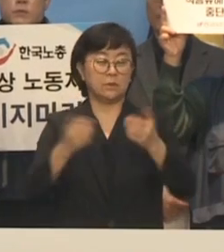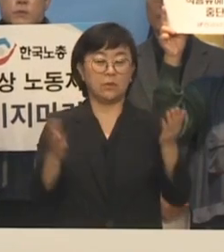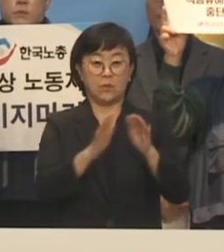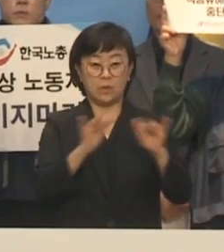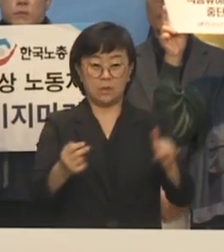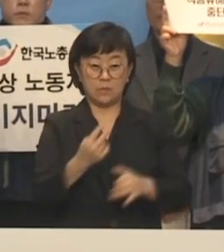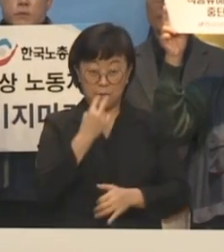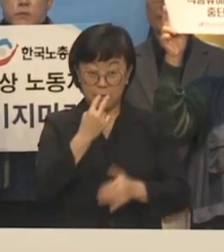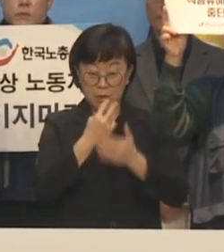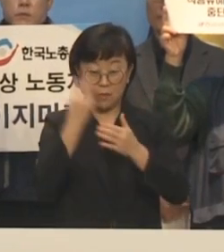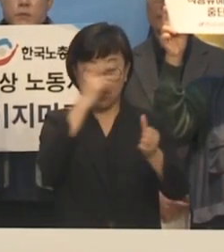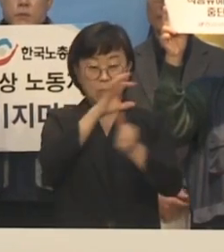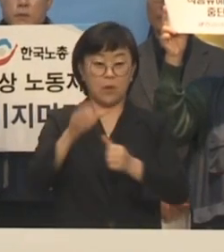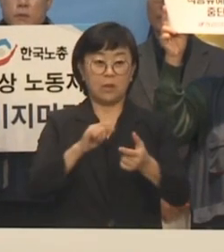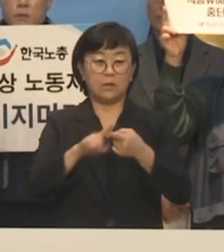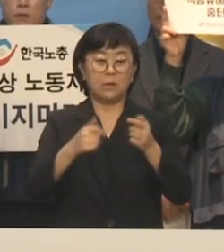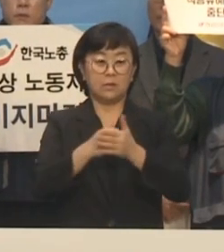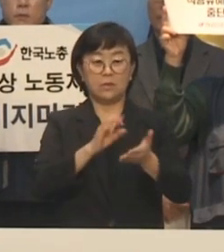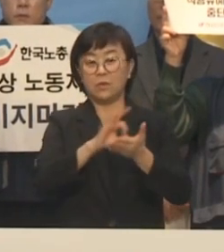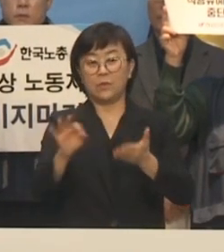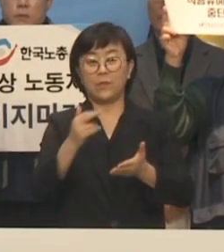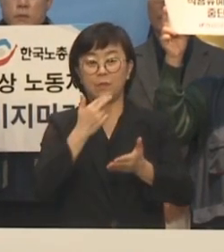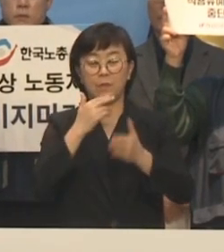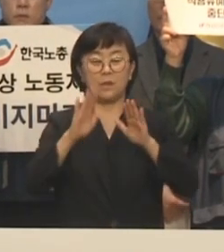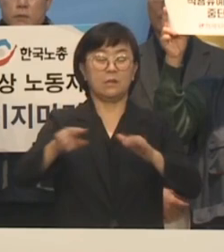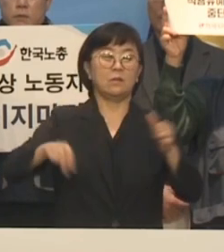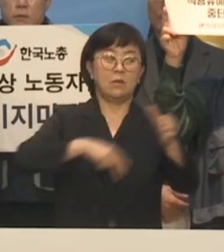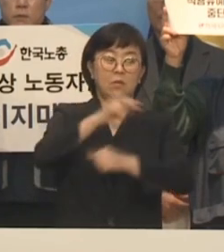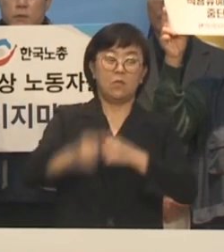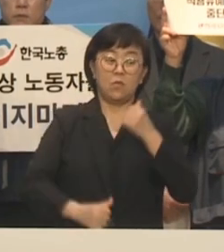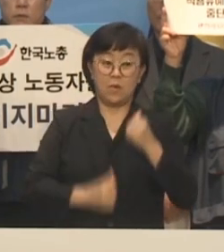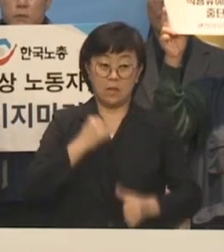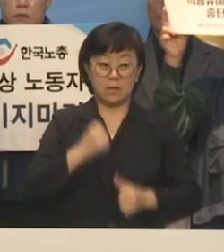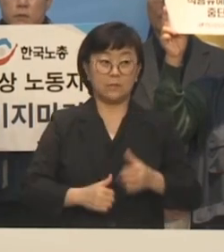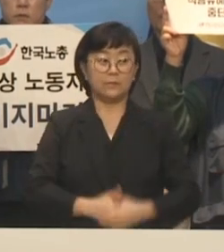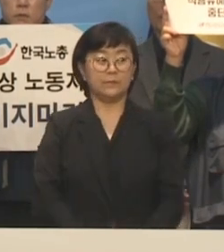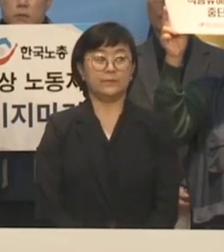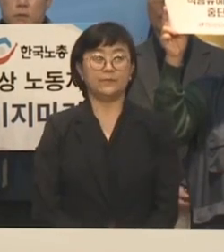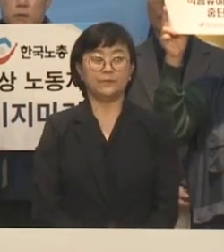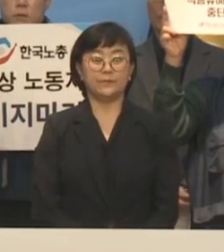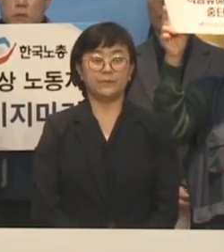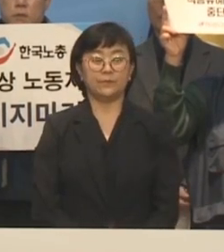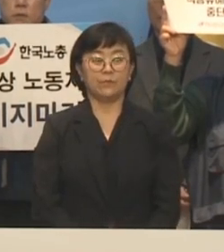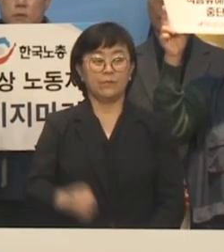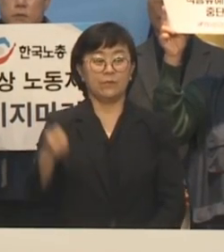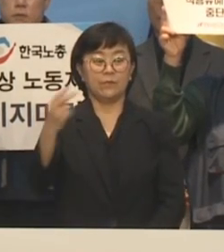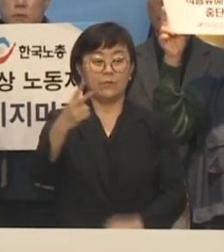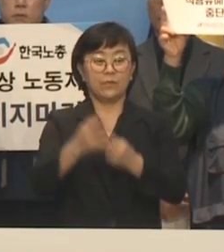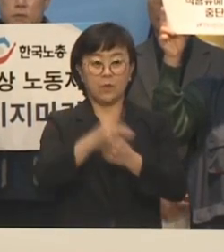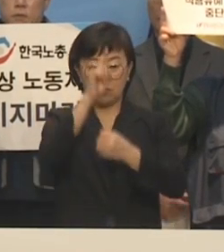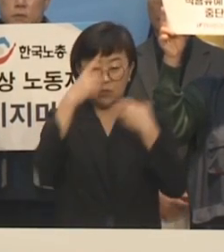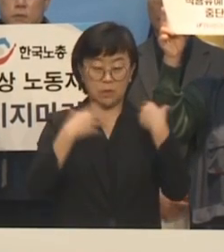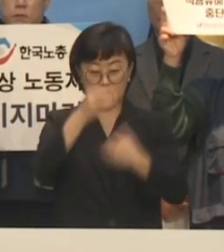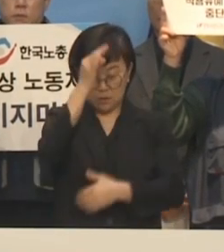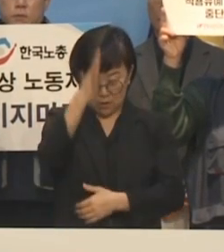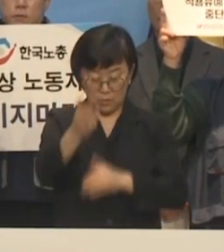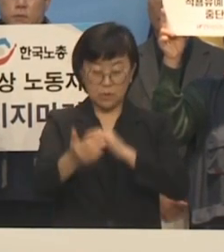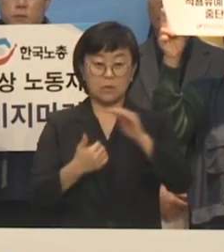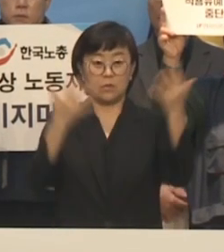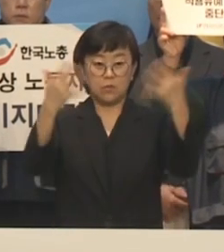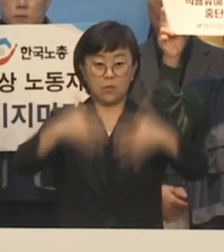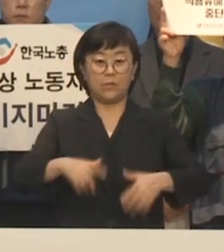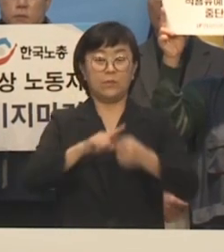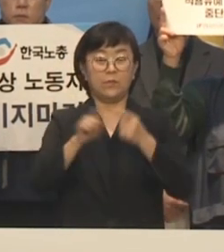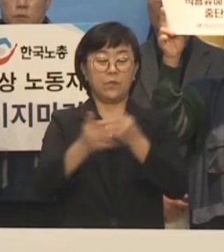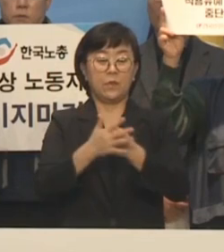노동자들의 생명을 지키는 데는 적용되지 않는 현실이 분노스럽습니다. 또한 정부의 사과 등 전제 조건을